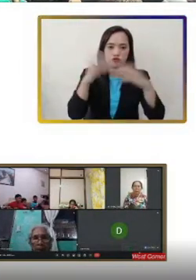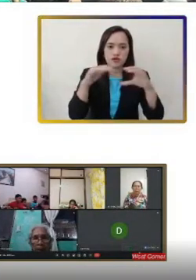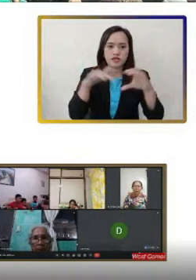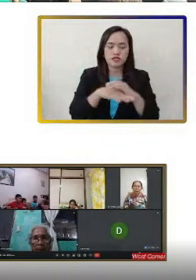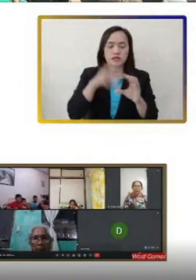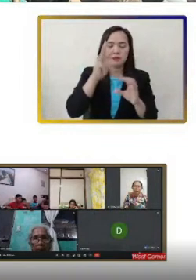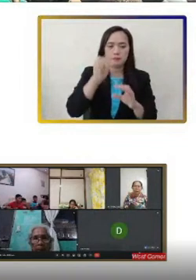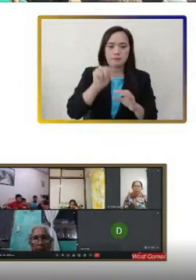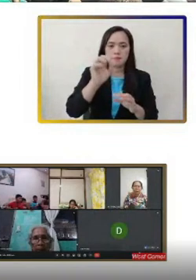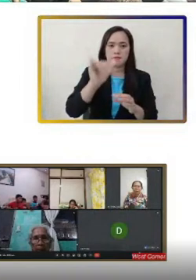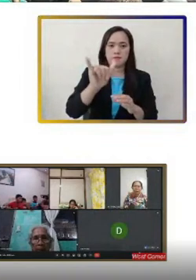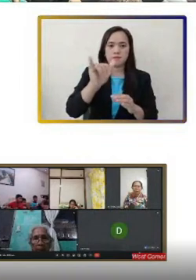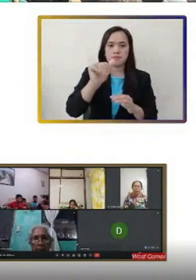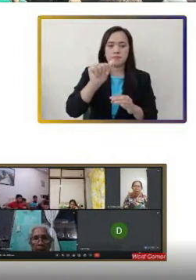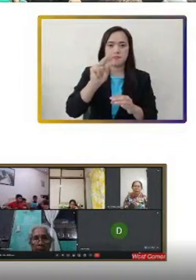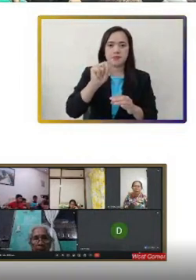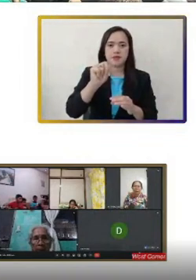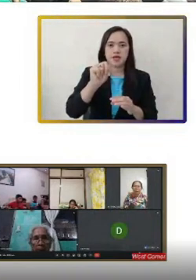man.